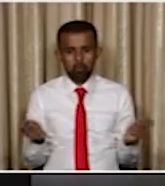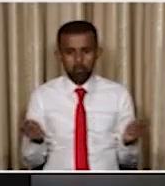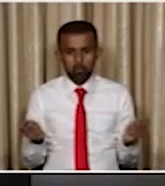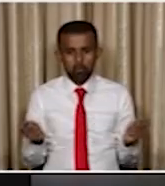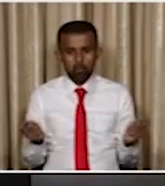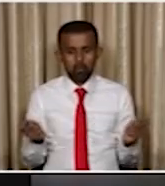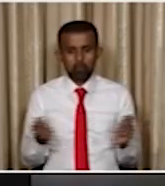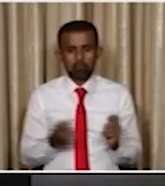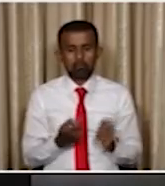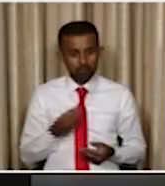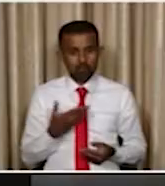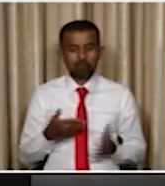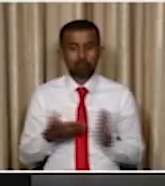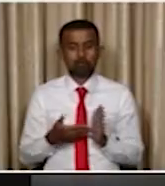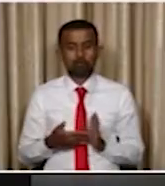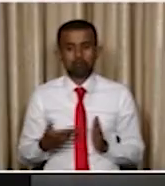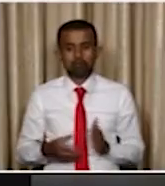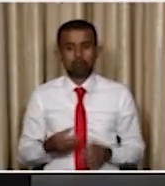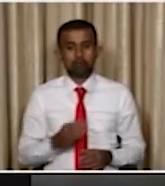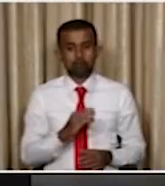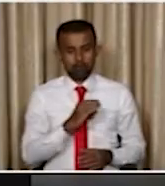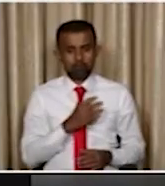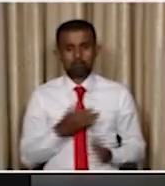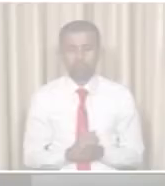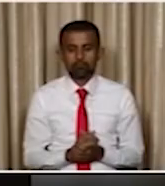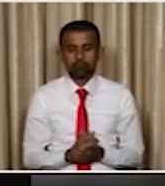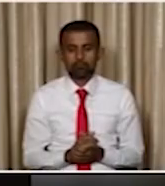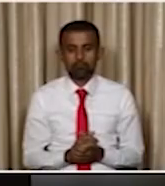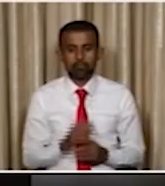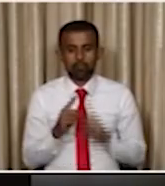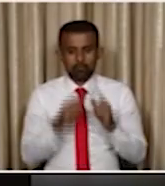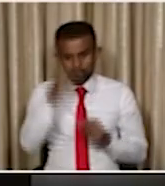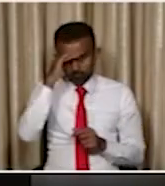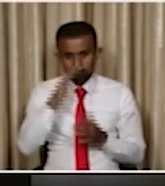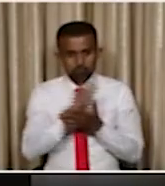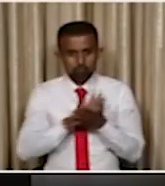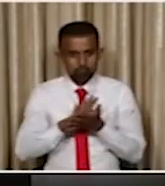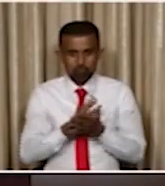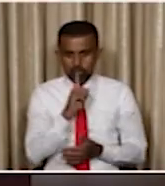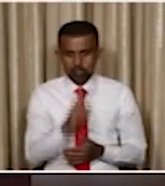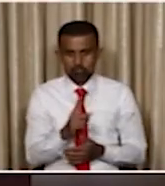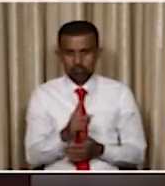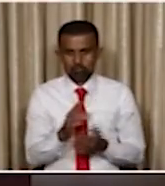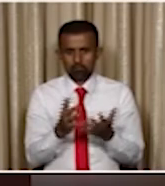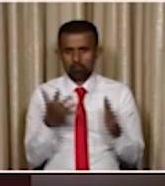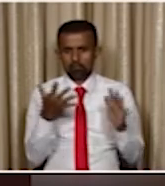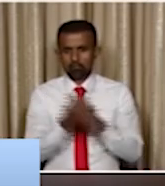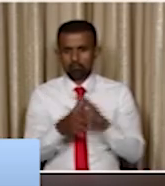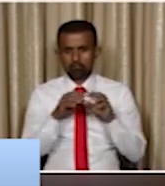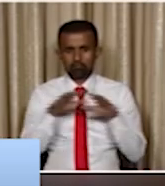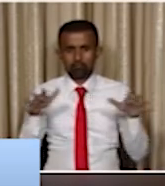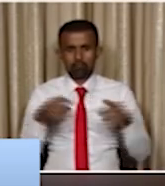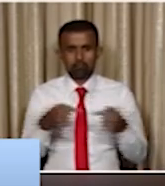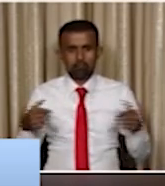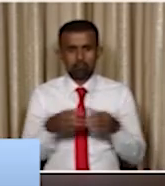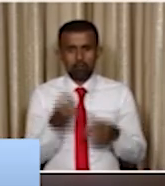මේ ප්‍රතිපාදන නොලැබීම තුලින්. ගත්ත අයටත් දැන් අපහසුතාවයකට පත් වෙලා ඉන්නේ. උතුමනි මේක පැහැදිලි කරන්න ඕන නැත්නම් වැරදි මතයක් මේක යනවා. මේක විපක්ෂයේ